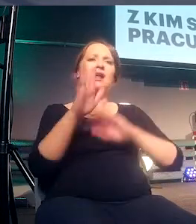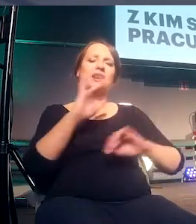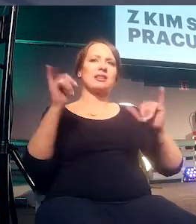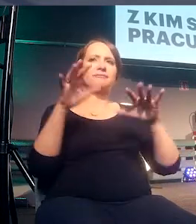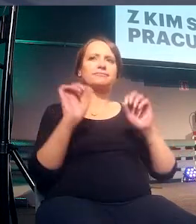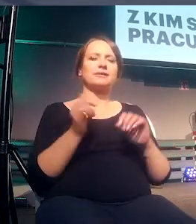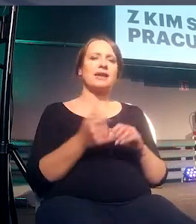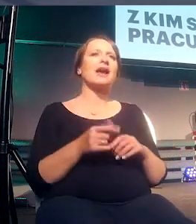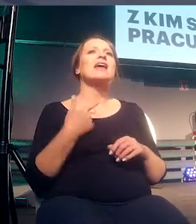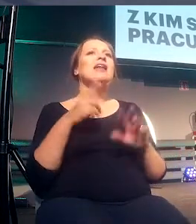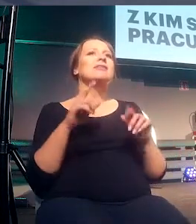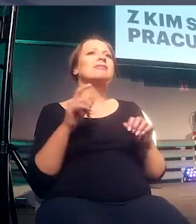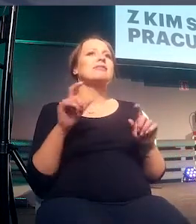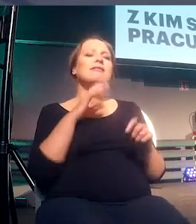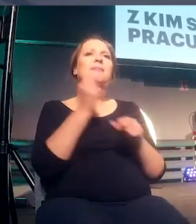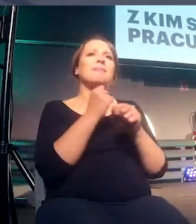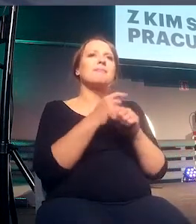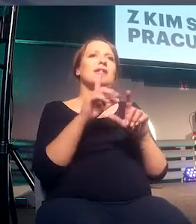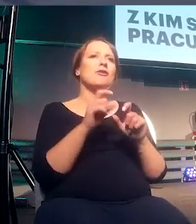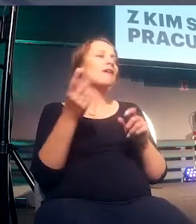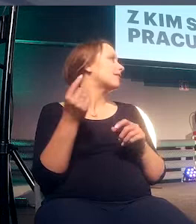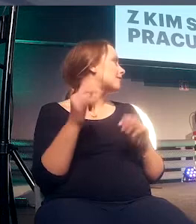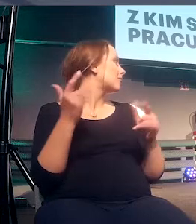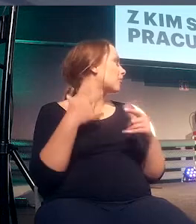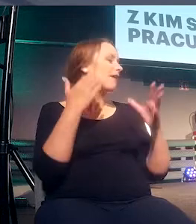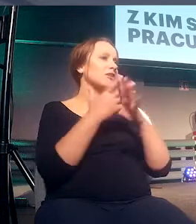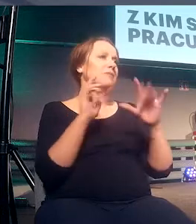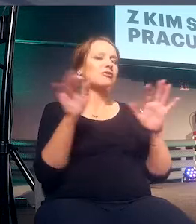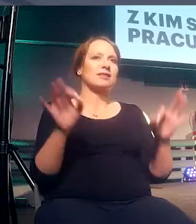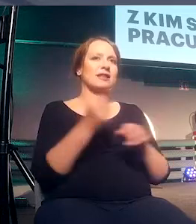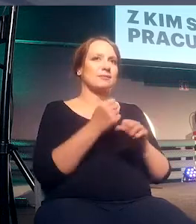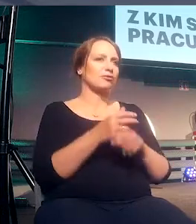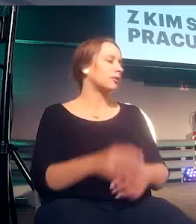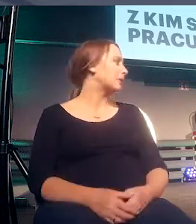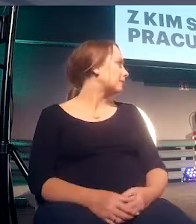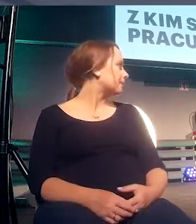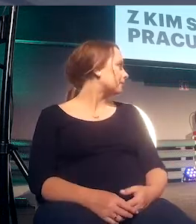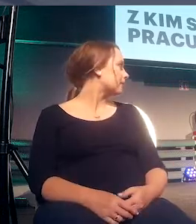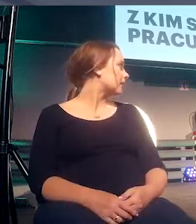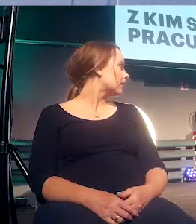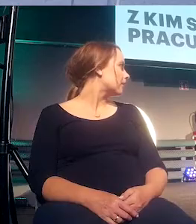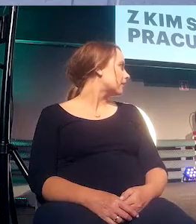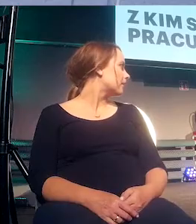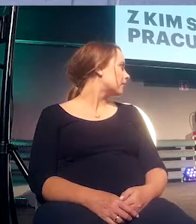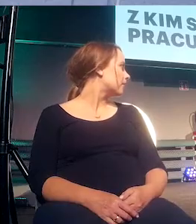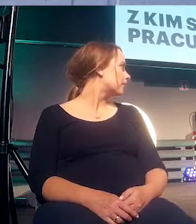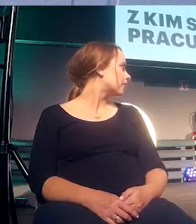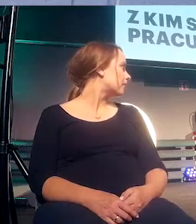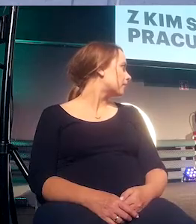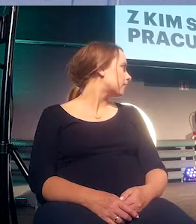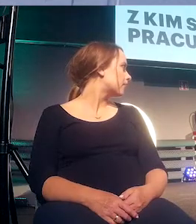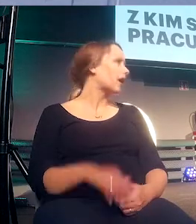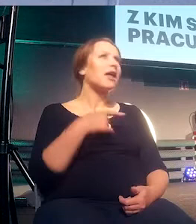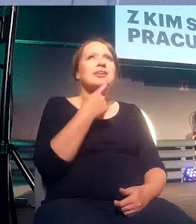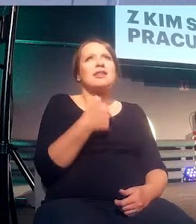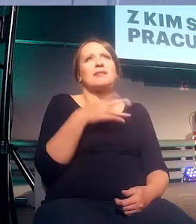zaczęłam pracować w firmie, w której pracuję teraz, było to pewnego rodzaju, nie chcę powiedzieć, że szokiem,